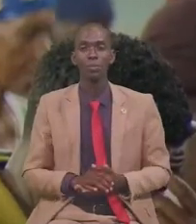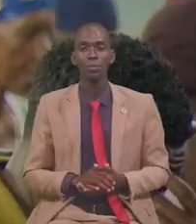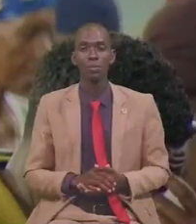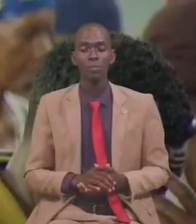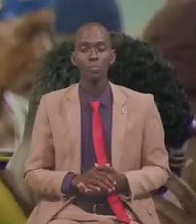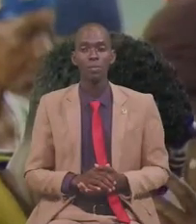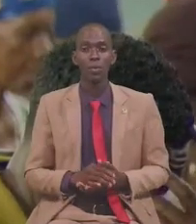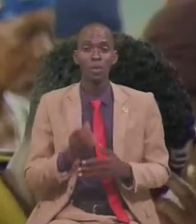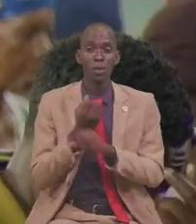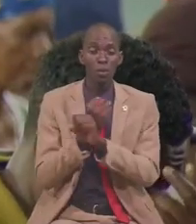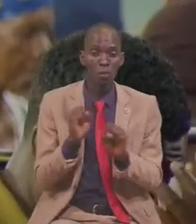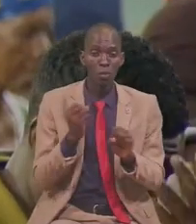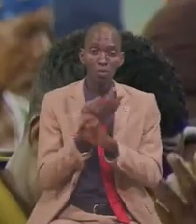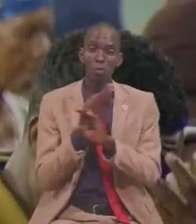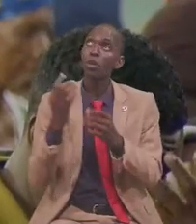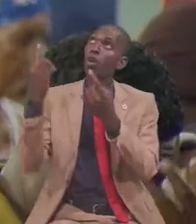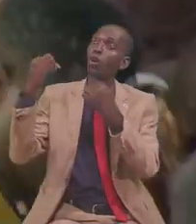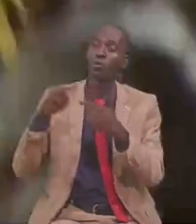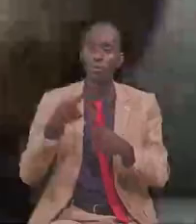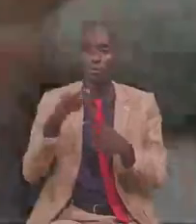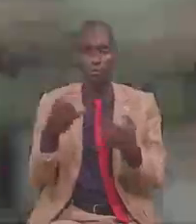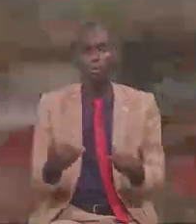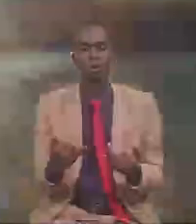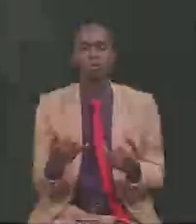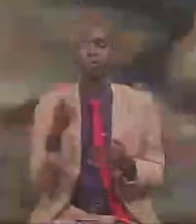Alors, le salut vient à toi maintenant, que le Seigneur te bénisse.